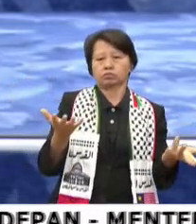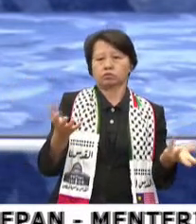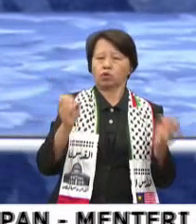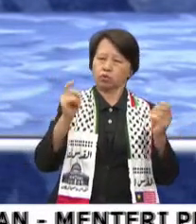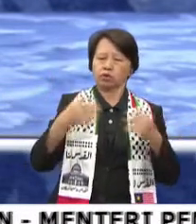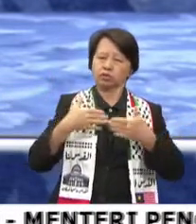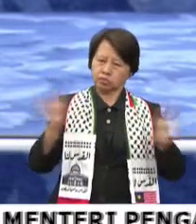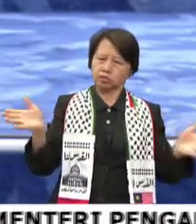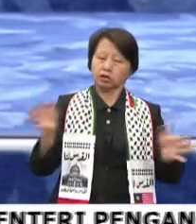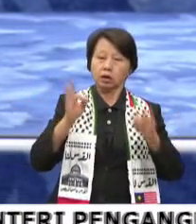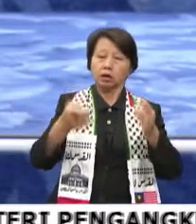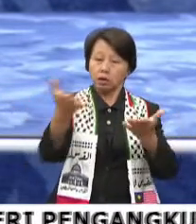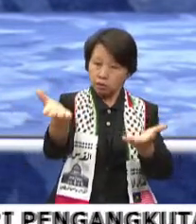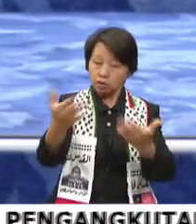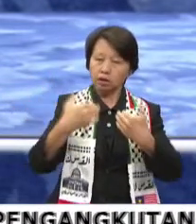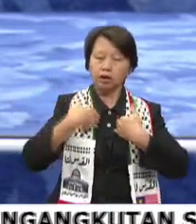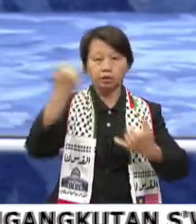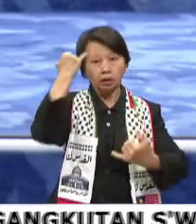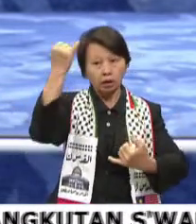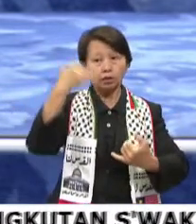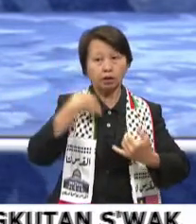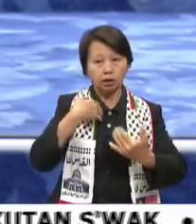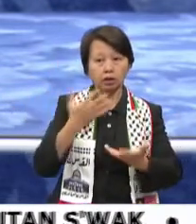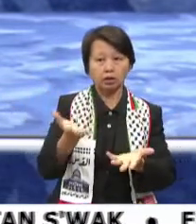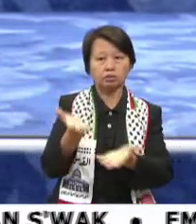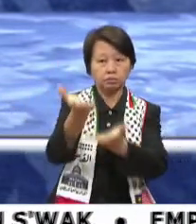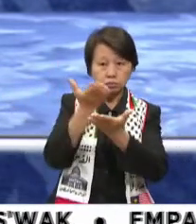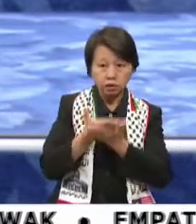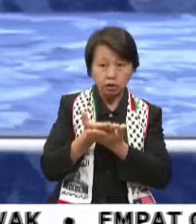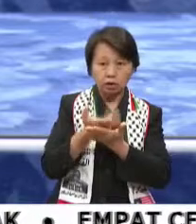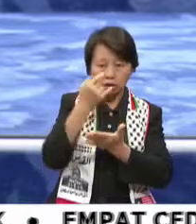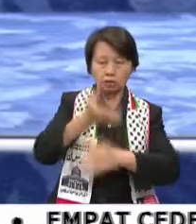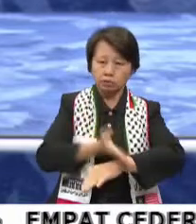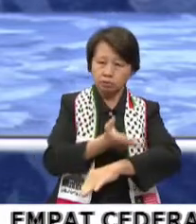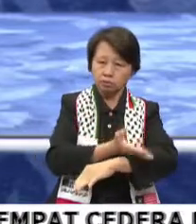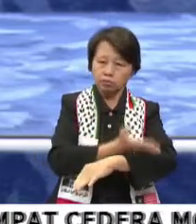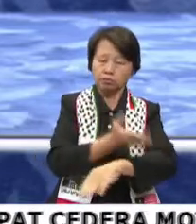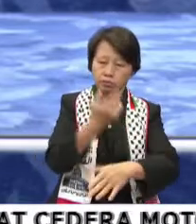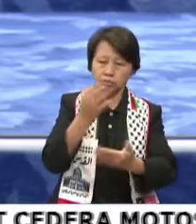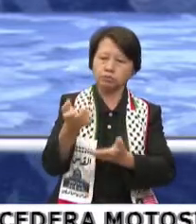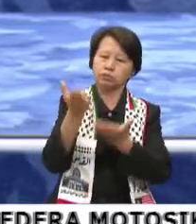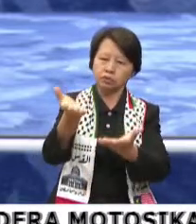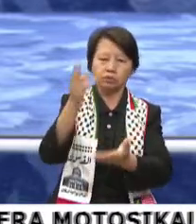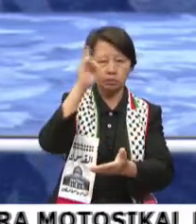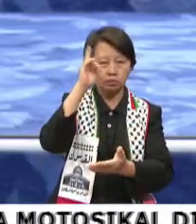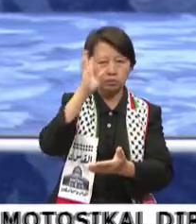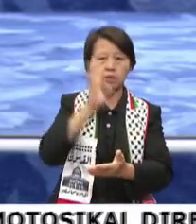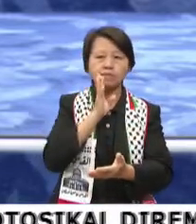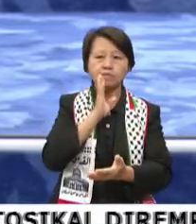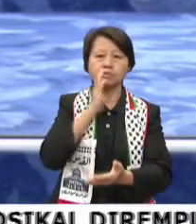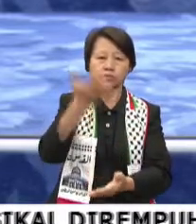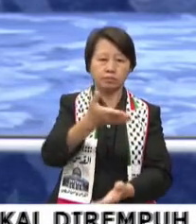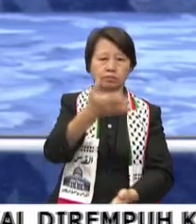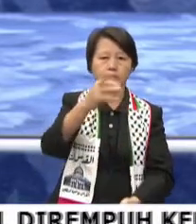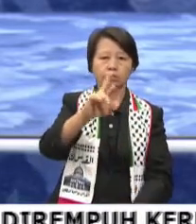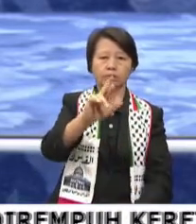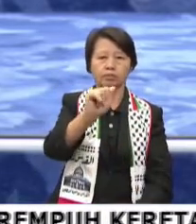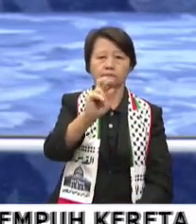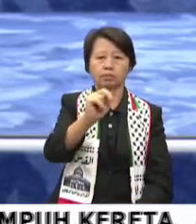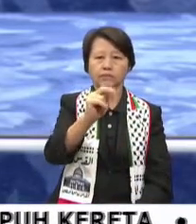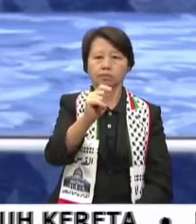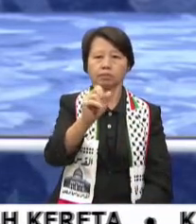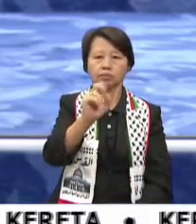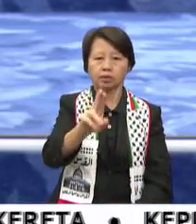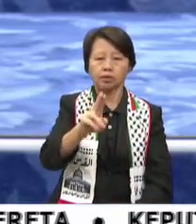terbuka kalau ada cadangan dan pandangan untuk memperbaiki seperti mana dibawa tadi Rantau Panjang untuk